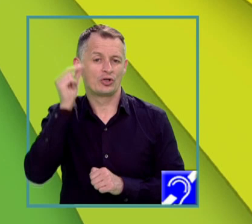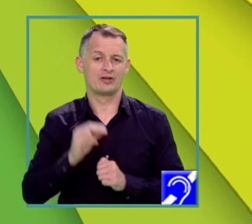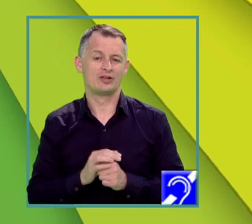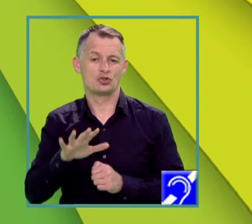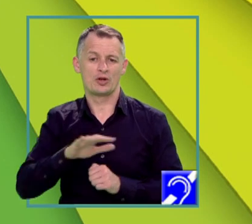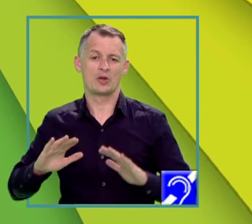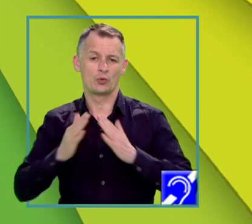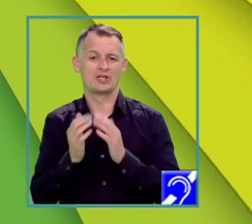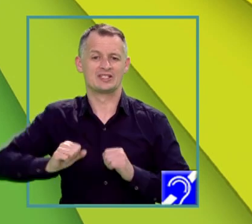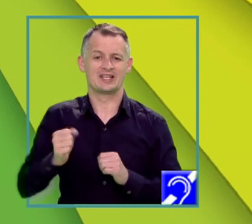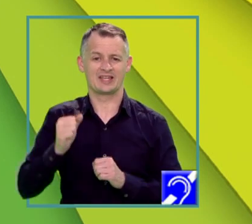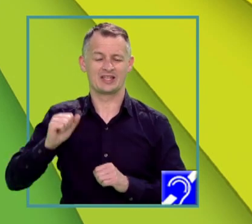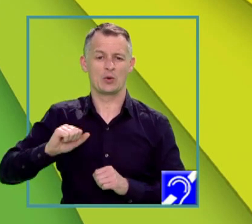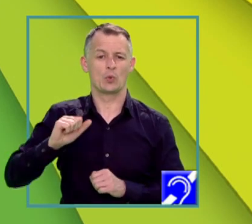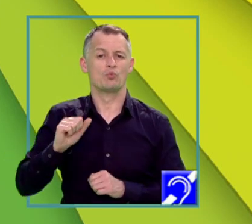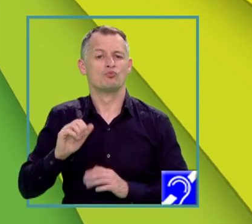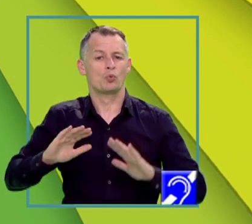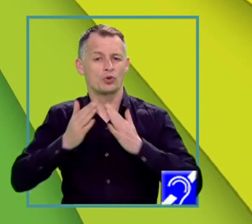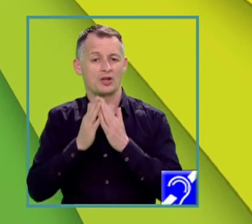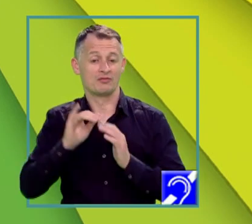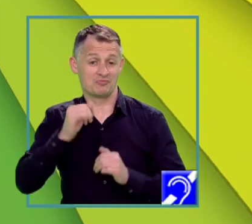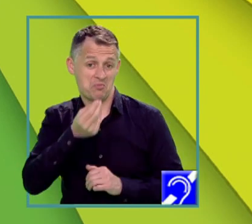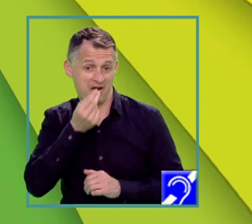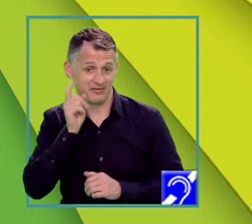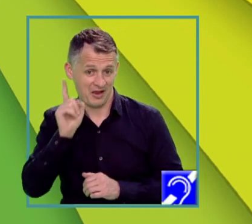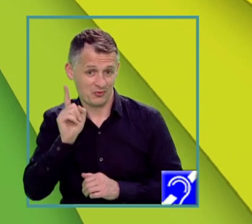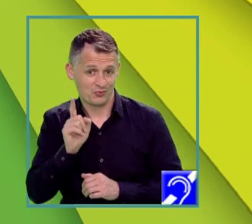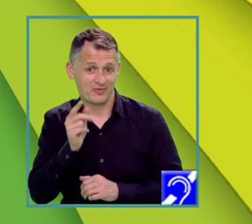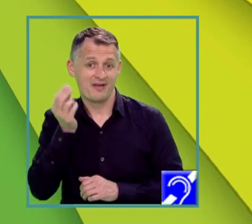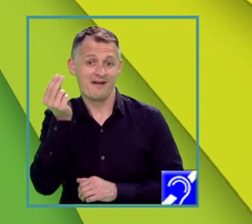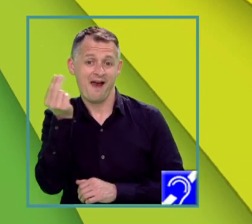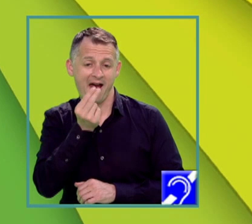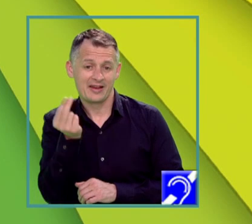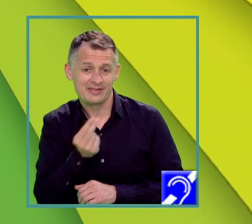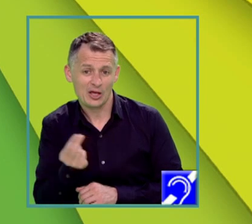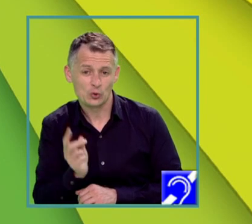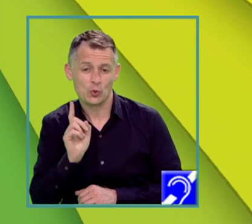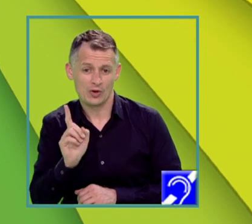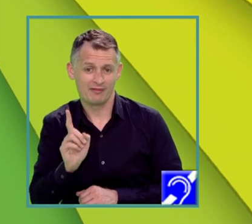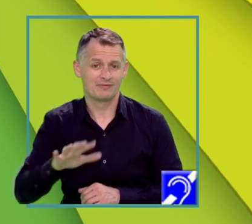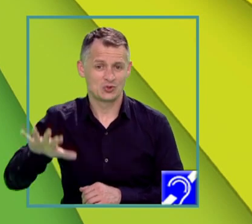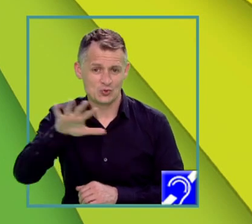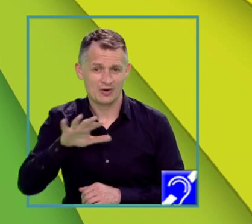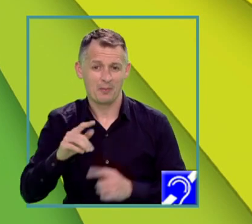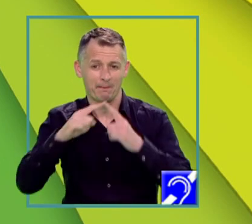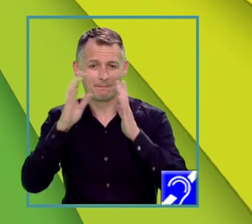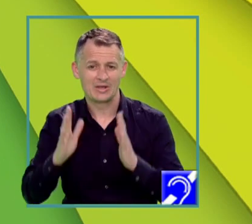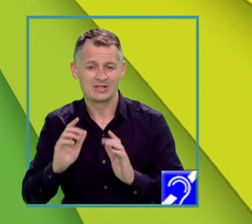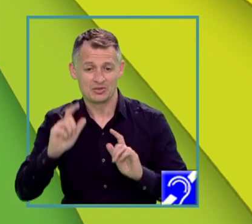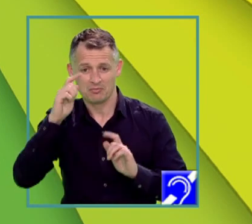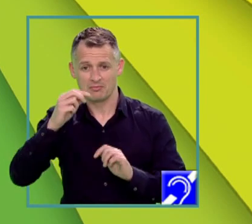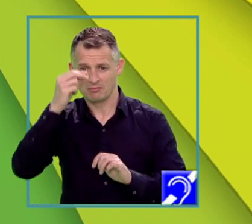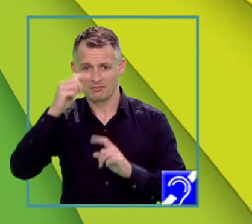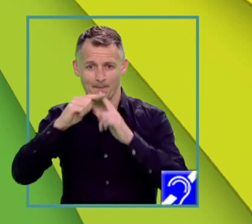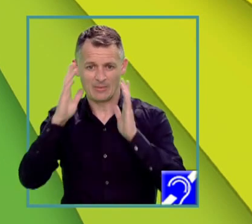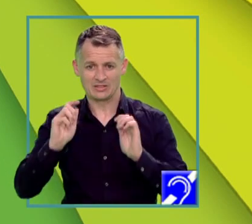satele de Munte dus tradițiile culinare arhitectura specială biserici mănăstiri orașele medievale castele